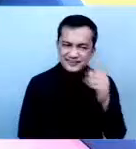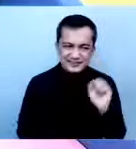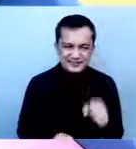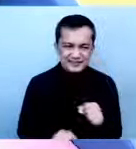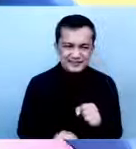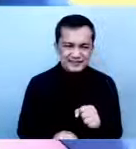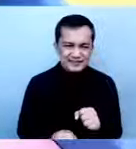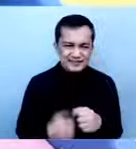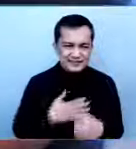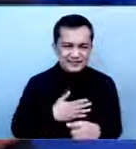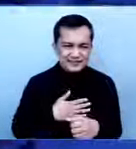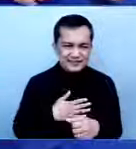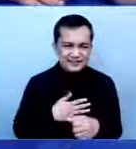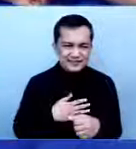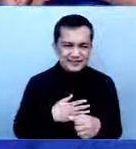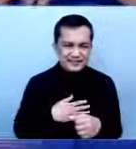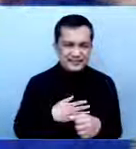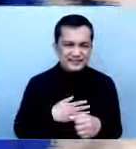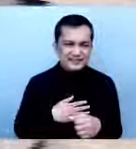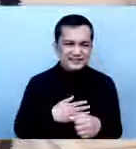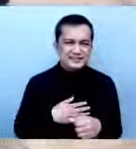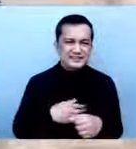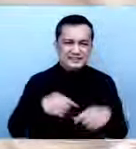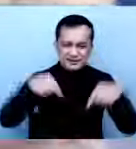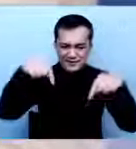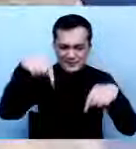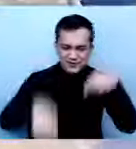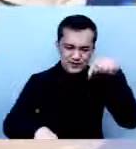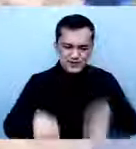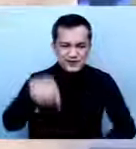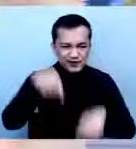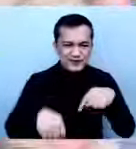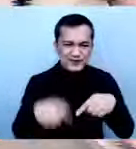sumasalo tayo ng nahuhulog. Ay, God!